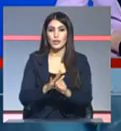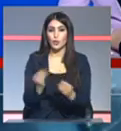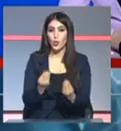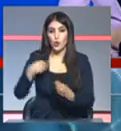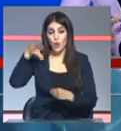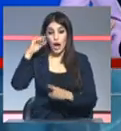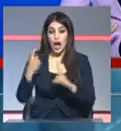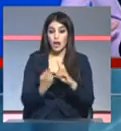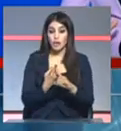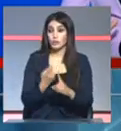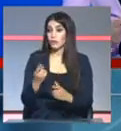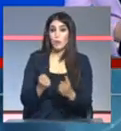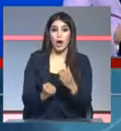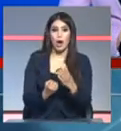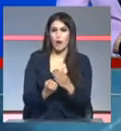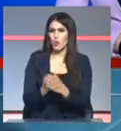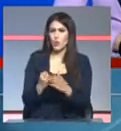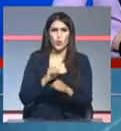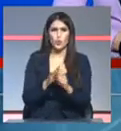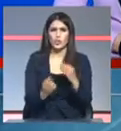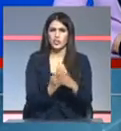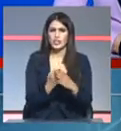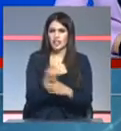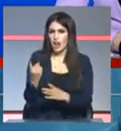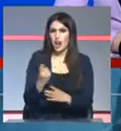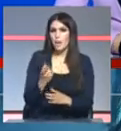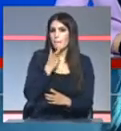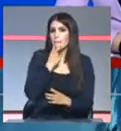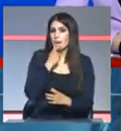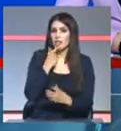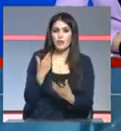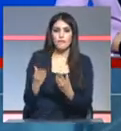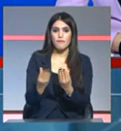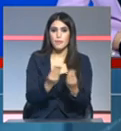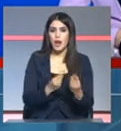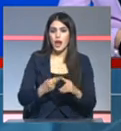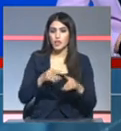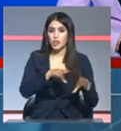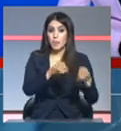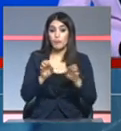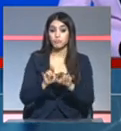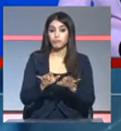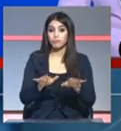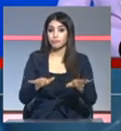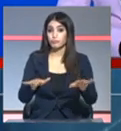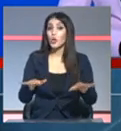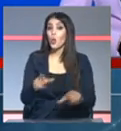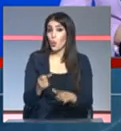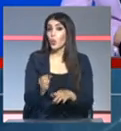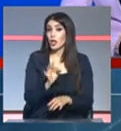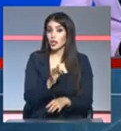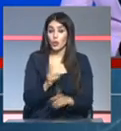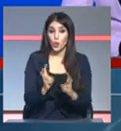امام سلالات جديده لاسيما سولانا البريطانيه في عدد اه من المناطق انتشارها في عدد من المناطق